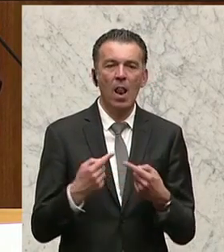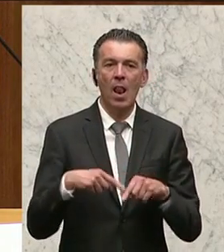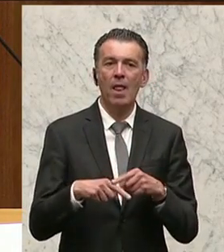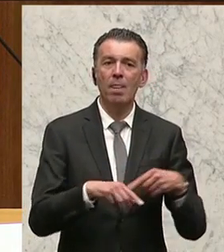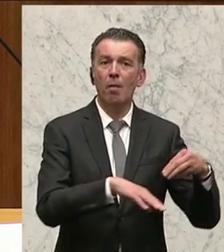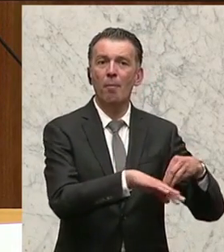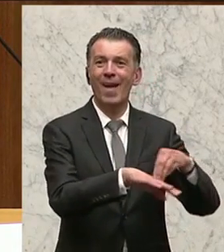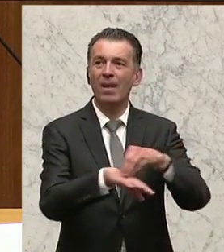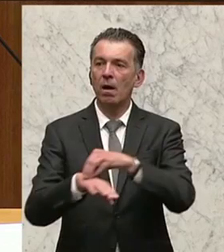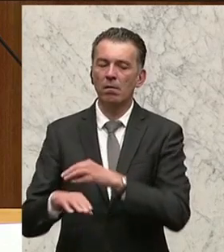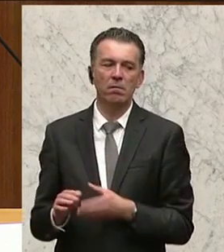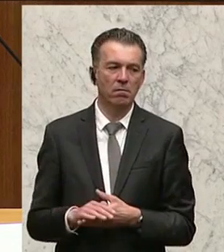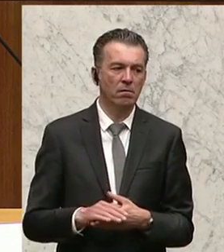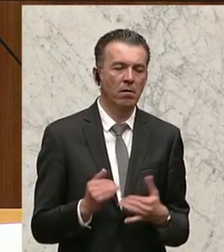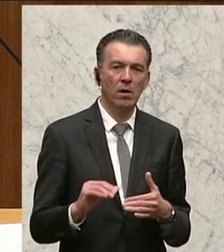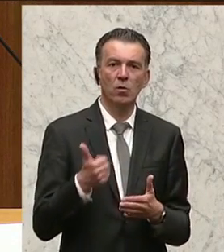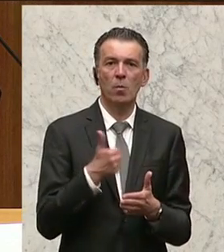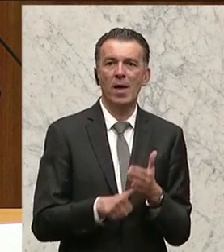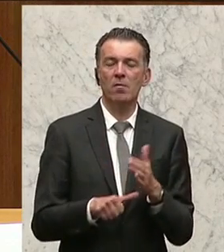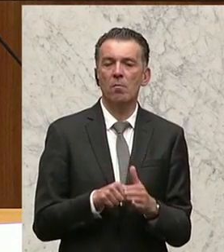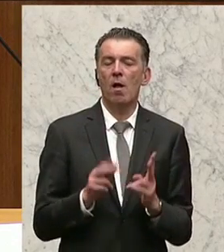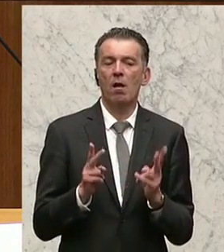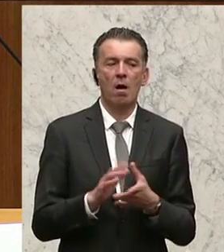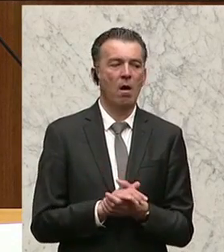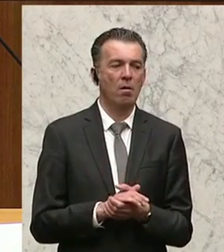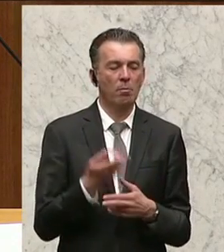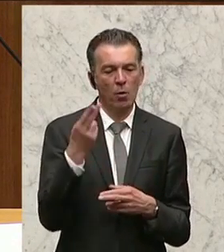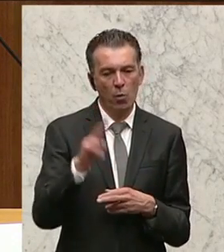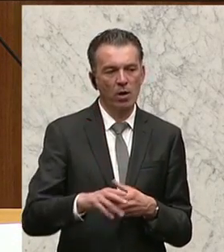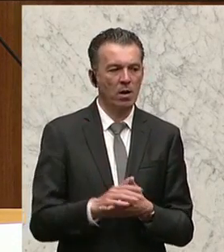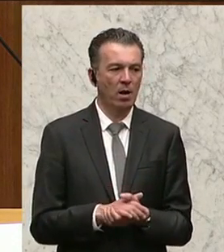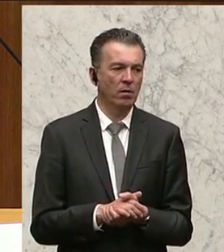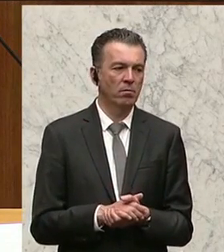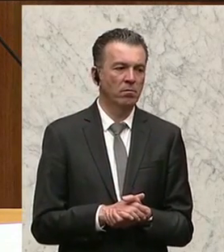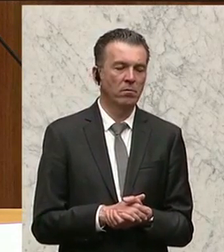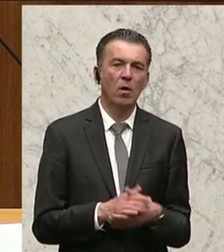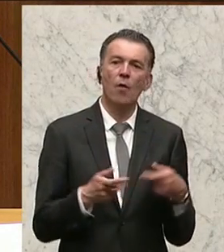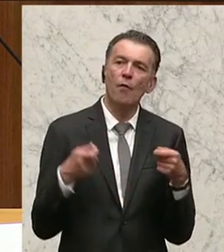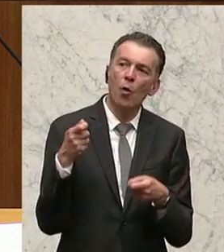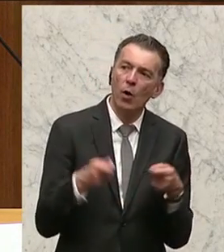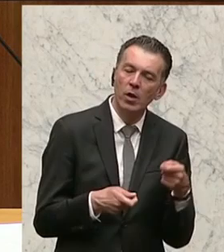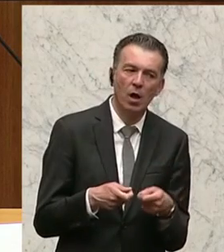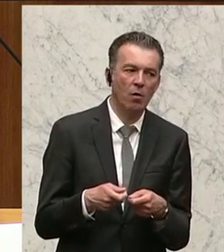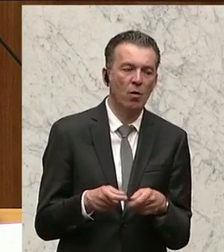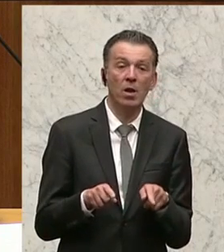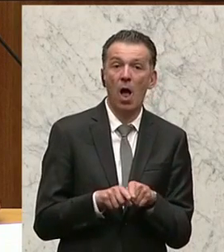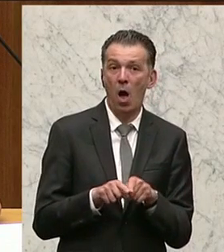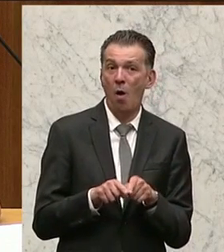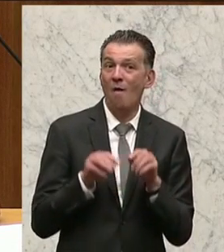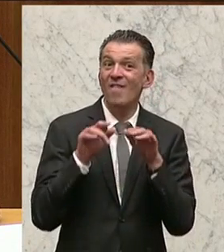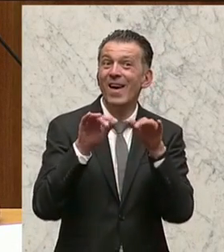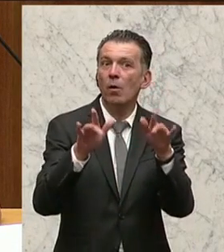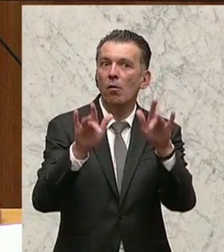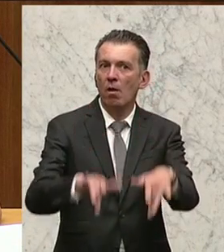Ländern zu bekommen. Und wir sind jetzt erstmalig in der Lage, sozusagen zu beurteilen, inwieweit diese Förderungen auch die Wirkungen